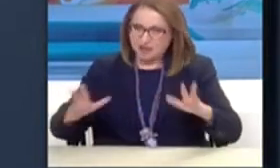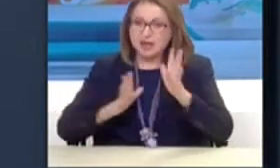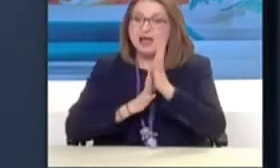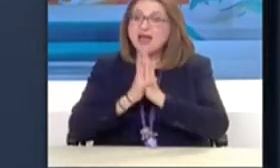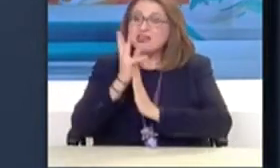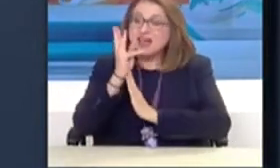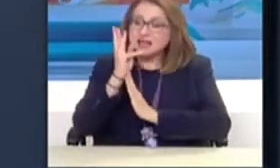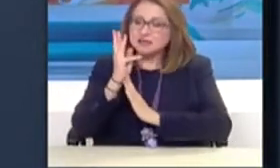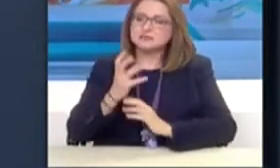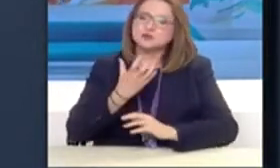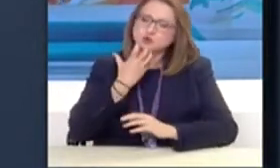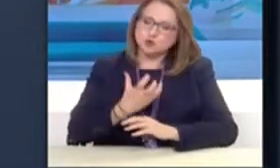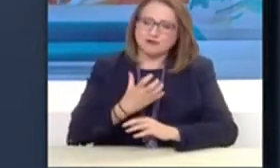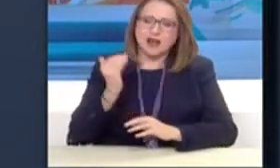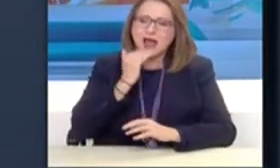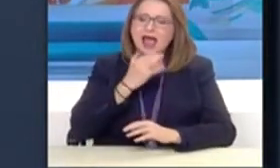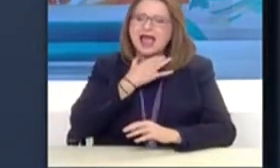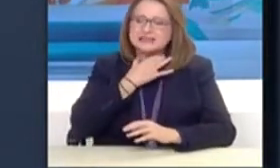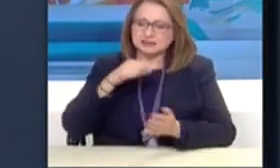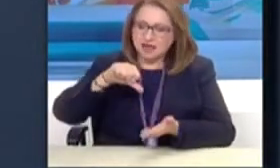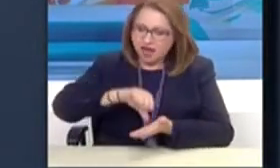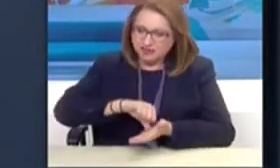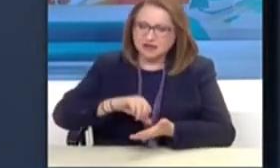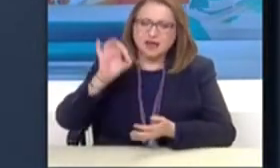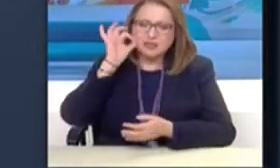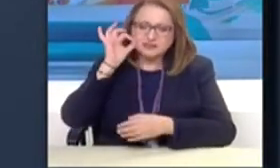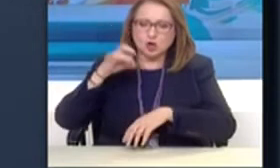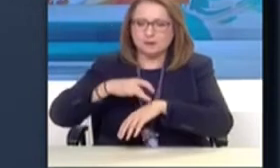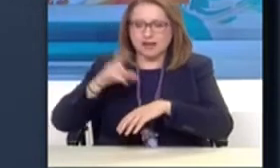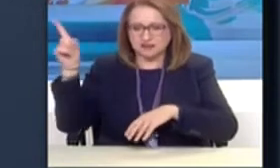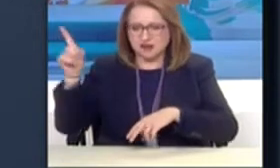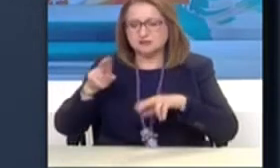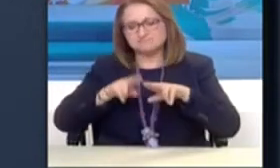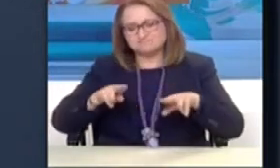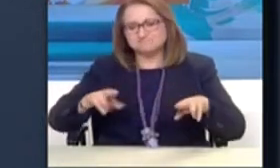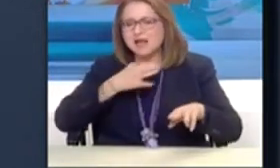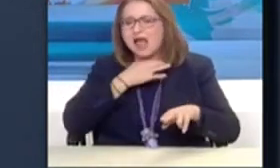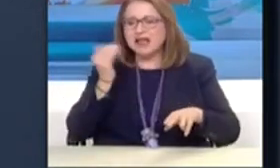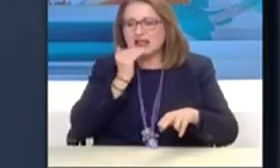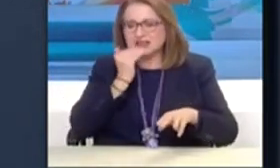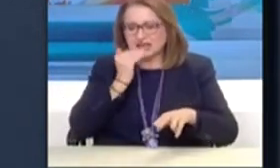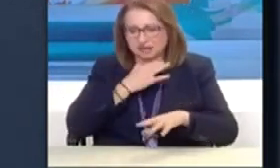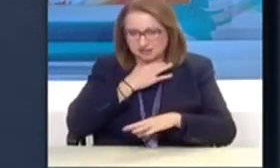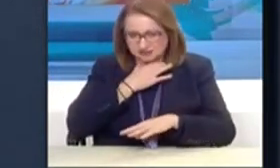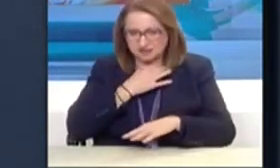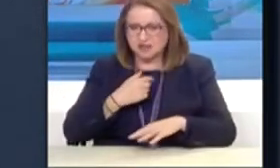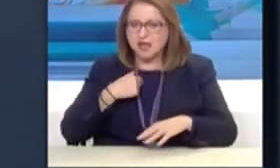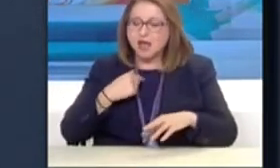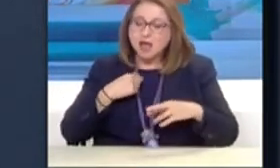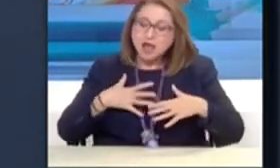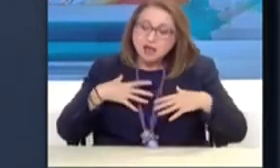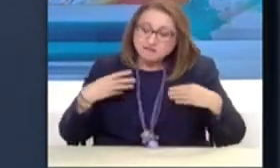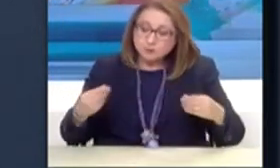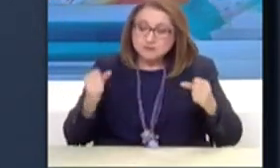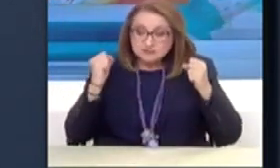είναι διασωληνωμένοι σε νοσοκομεία της Αθήνας, της Θεσσαλονίκης και των Πατρών. Ευχόμαστε σε όλους σοβαρά ασθενείς συμπολίτες